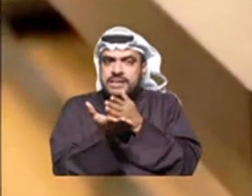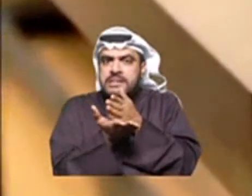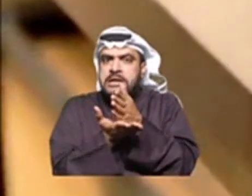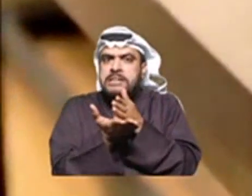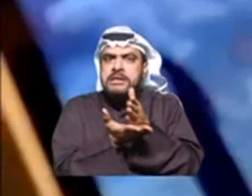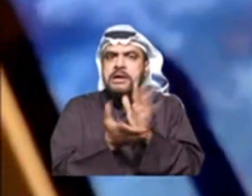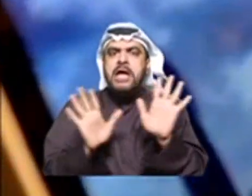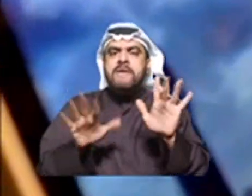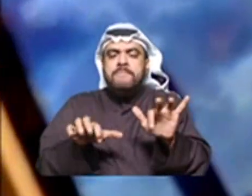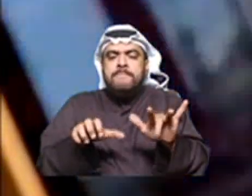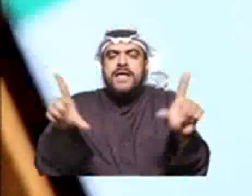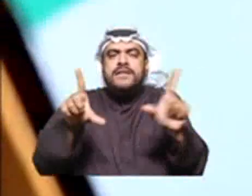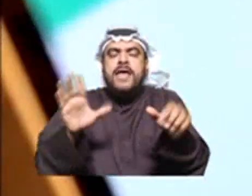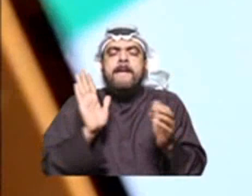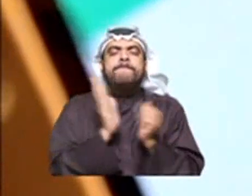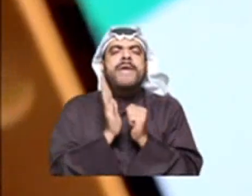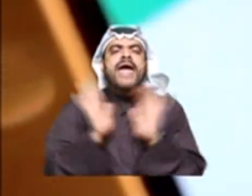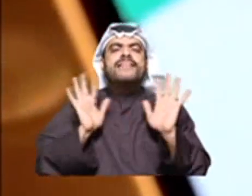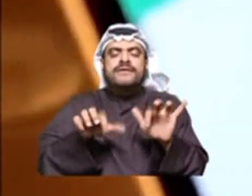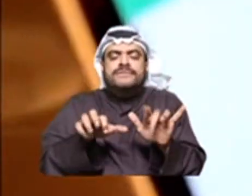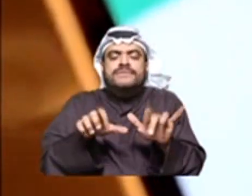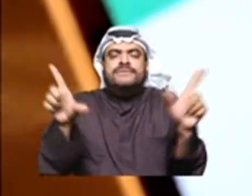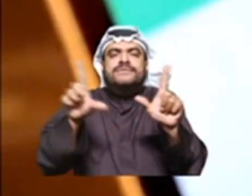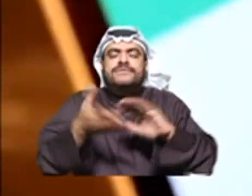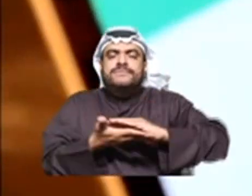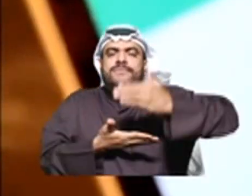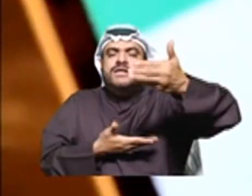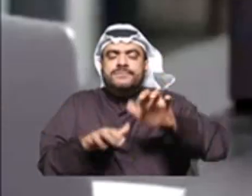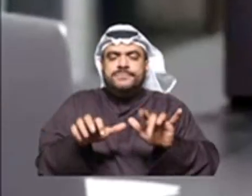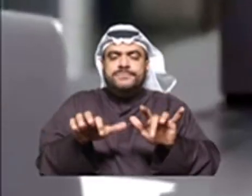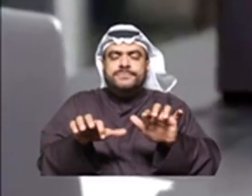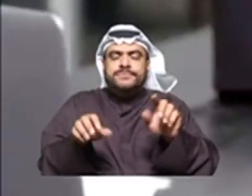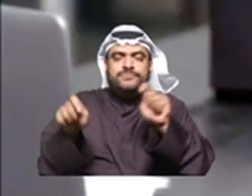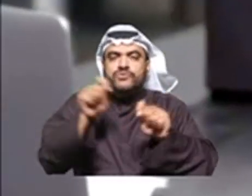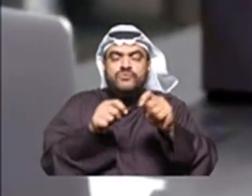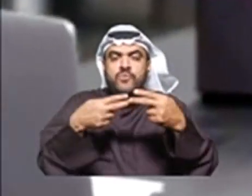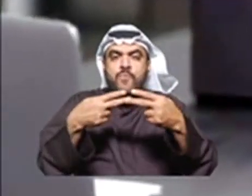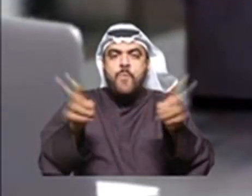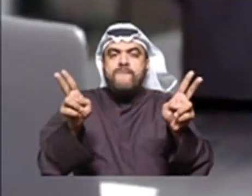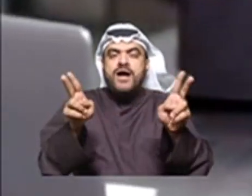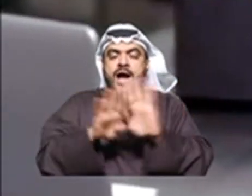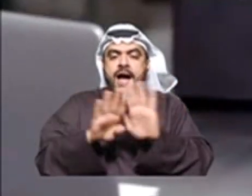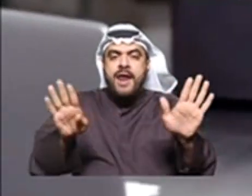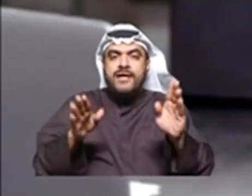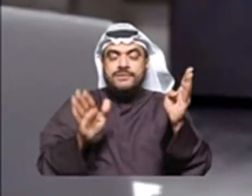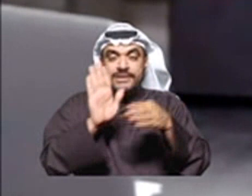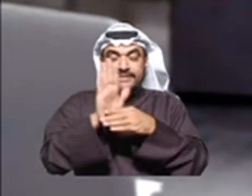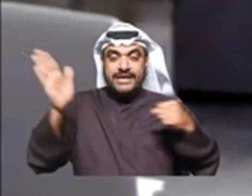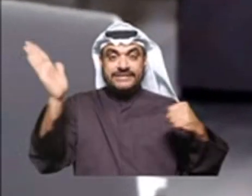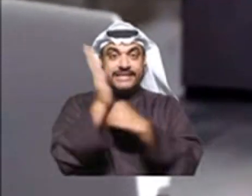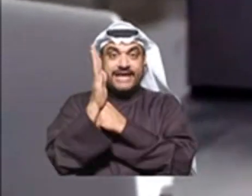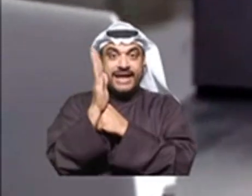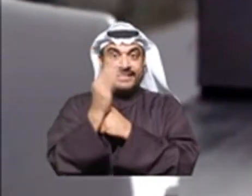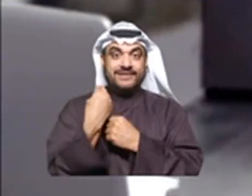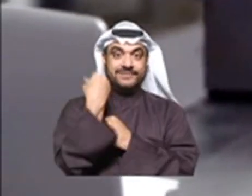بكل سهولة، عبيت البيانات، اسم الرخصة، الشركة وإلى آخره. وبعد ما تمت الموافقة على نوع النشاط ونوع الرخصة التجارية،